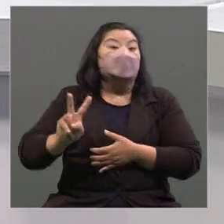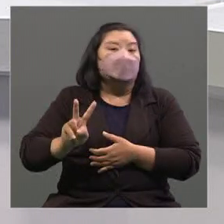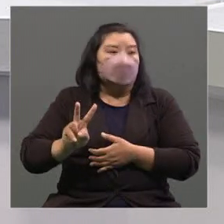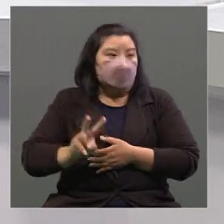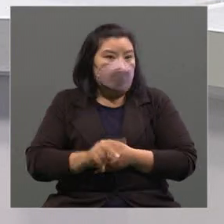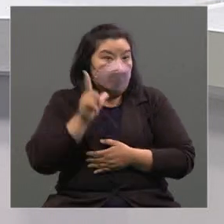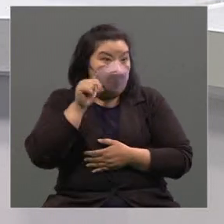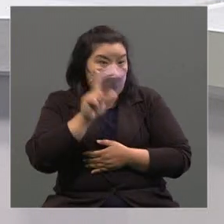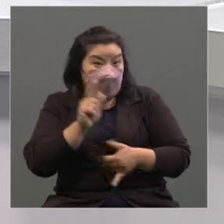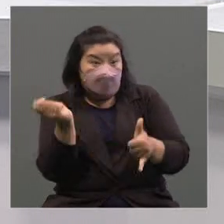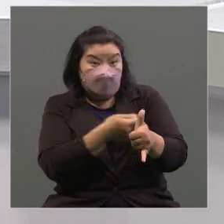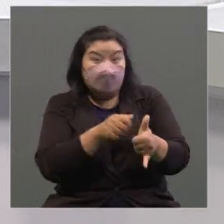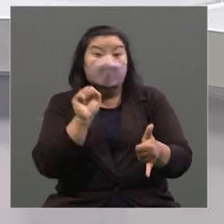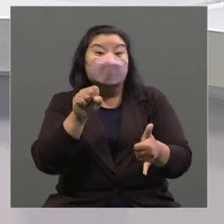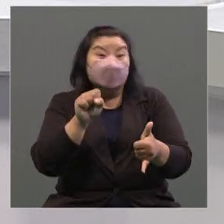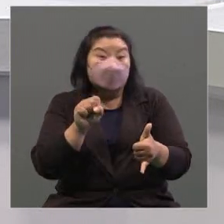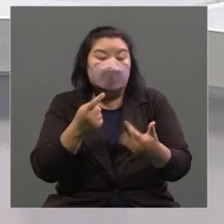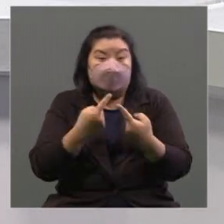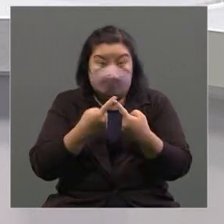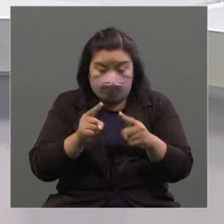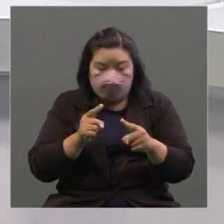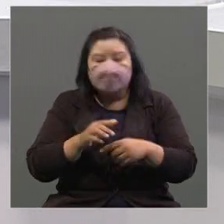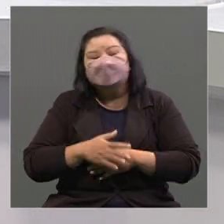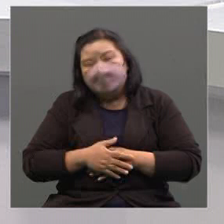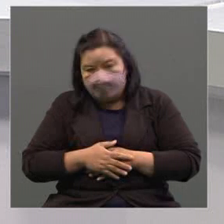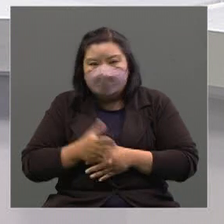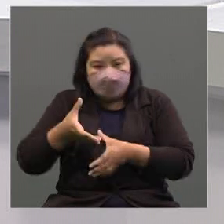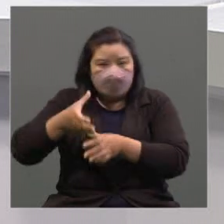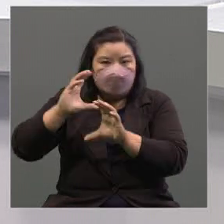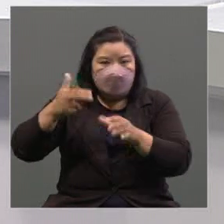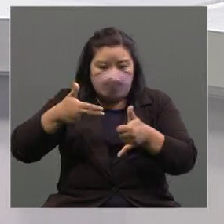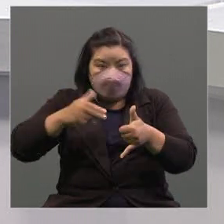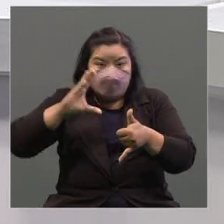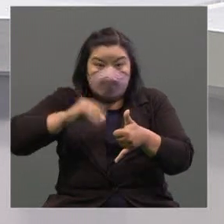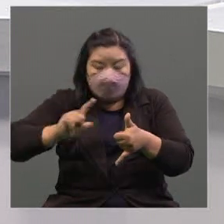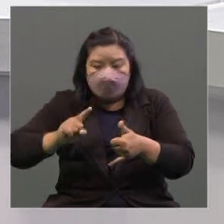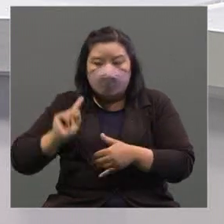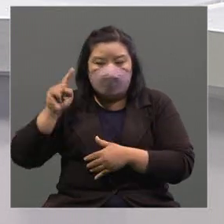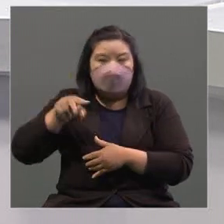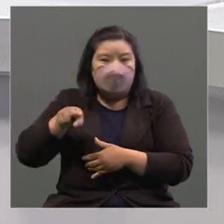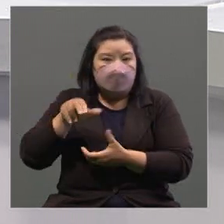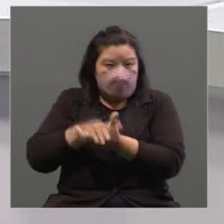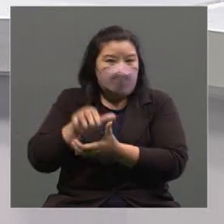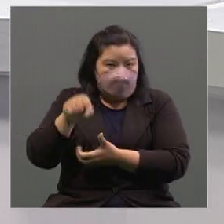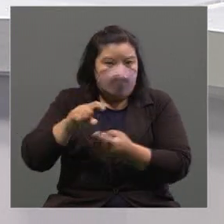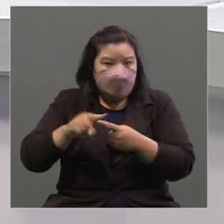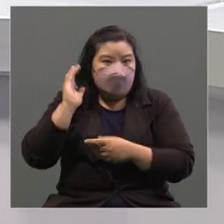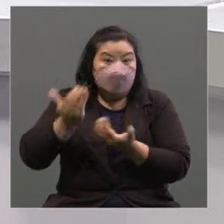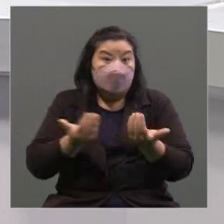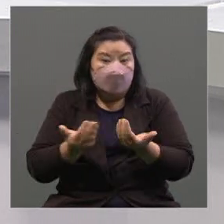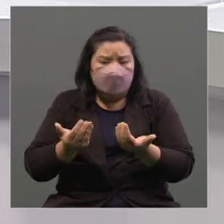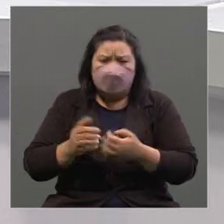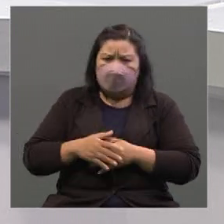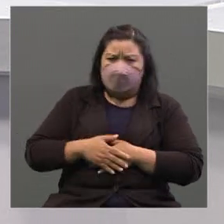มาทำร้ายแม่ท้ายที่สุดพอเจ้าหน้าที่ไปดูกล้องวงจรปิด1ลูกสะใภ้จริงแต่ผู้ชายไม่ใ